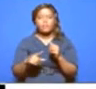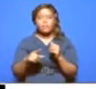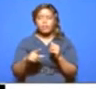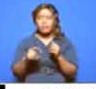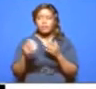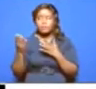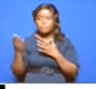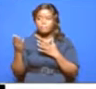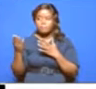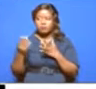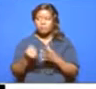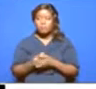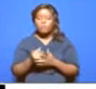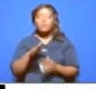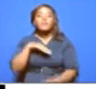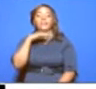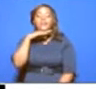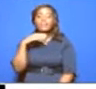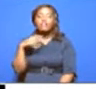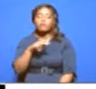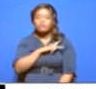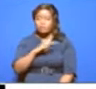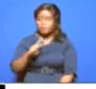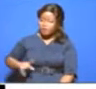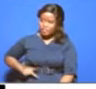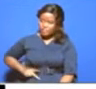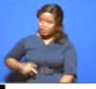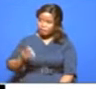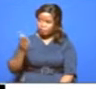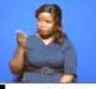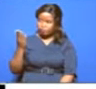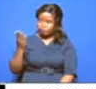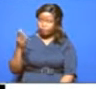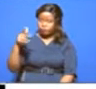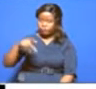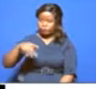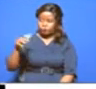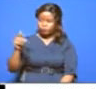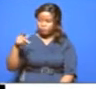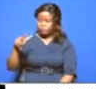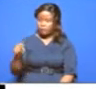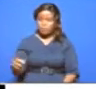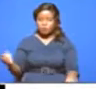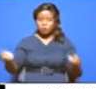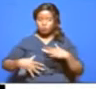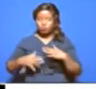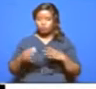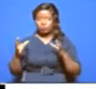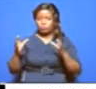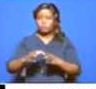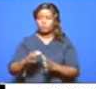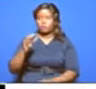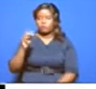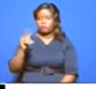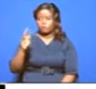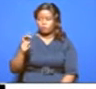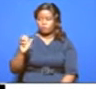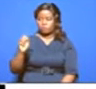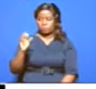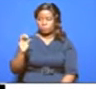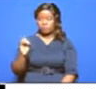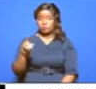Kifo cha mfalme Papa Kiteso Emormor Esuban kimekuwa pigo mno kwa jamii ya Iteso. Mfalme Emormor alifia